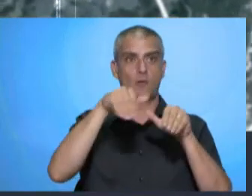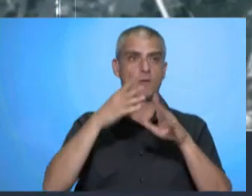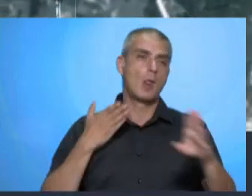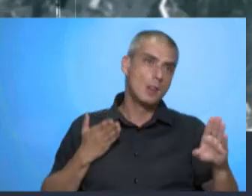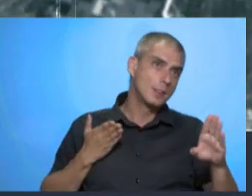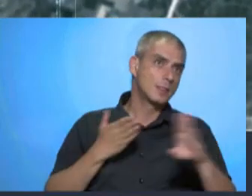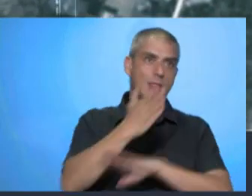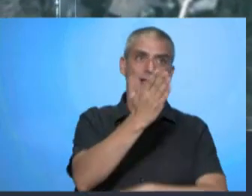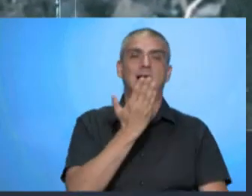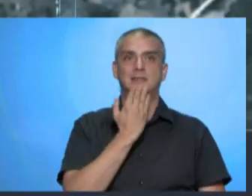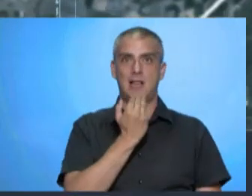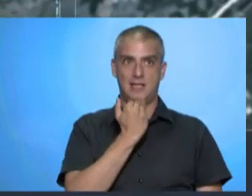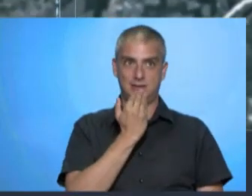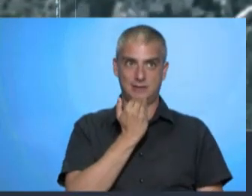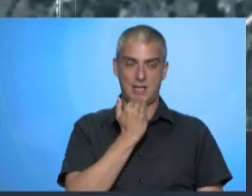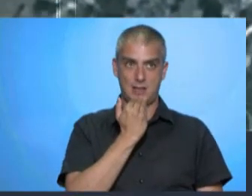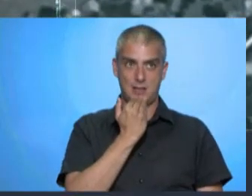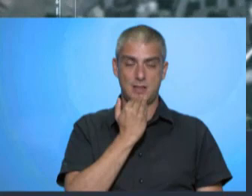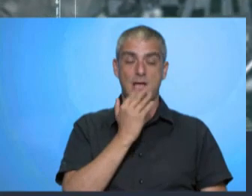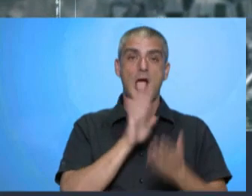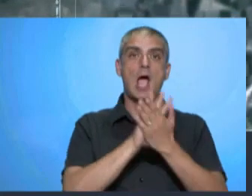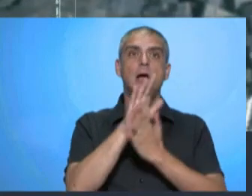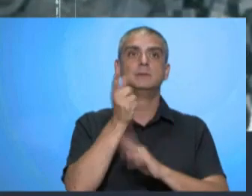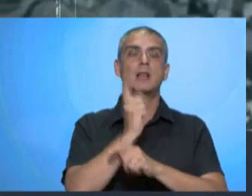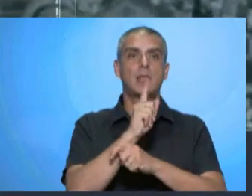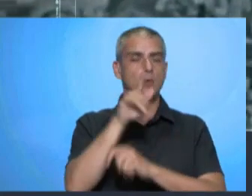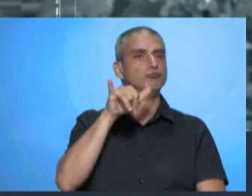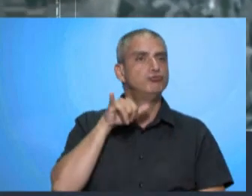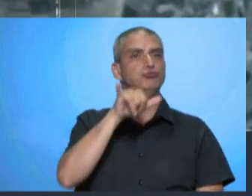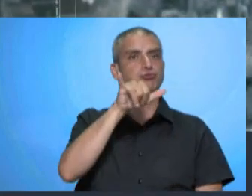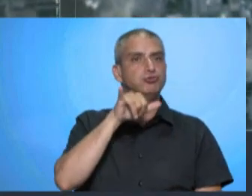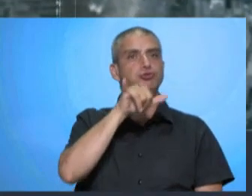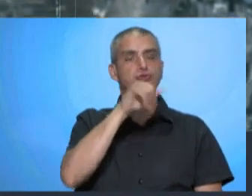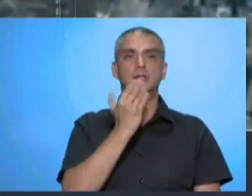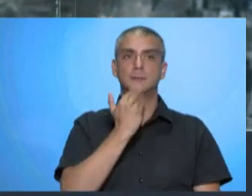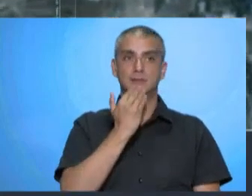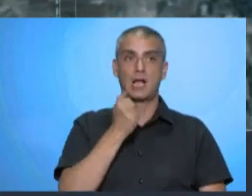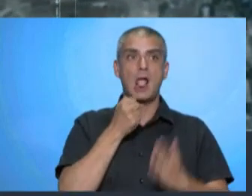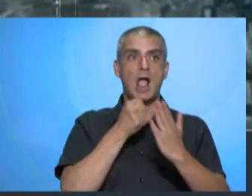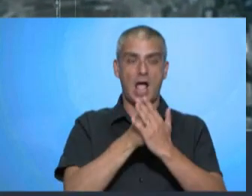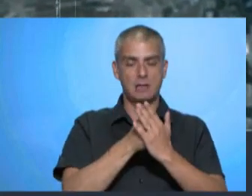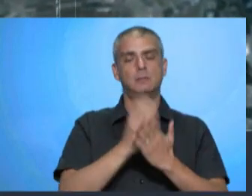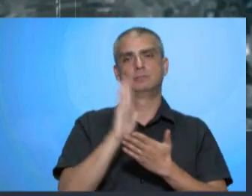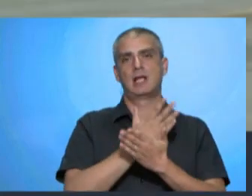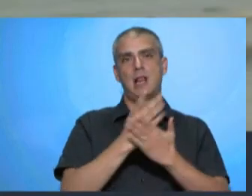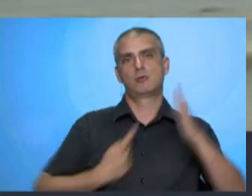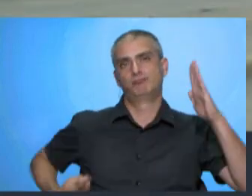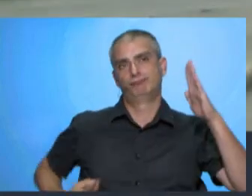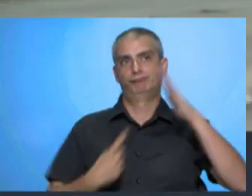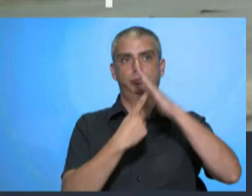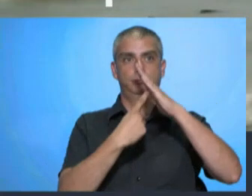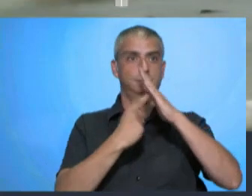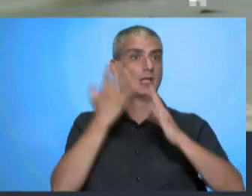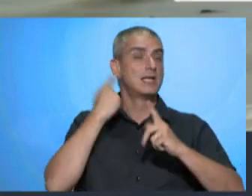לתוך שטח מדינת ישראל. במשך 15 דקות הוא טס בשטח המדינה, עד שהתקבלה ההחלטה ליירט אותו. היה